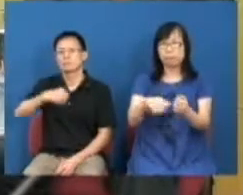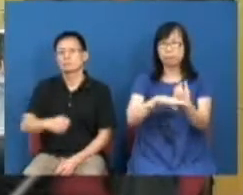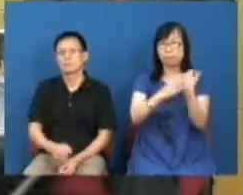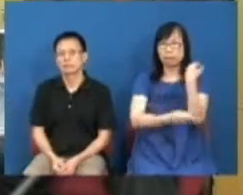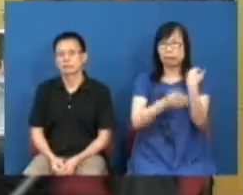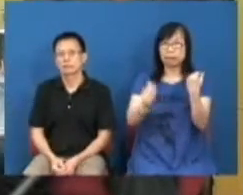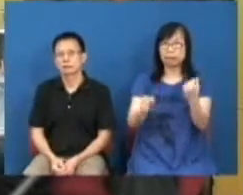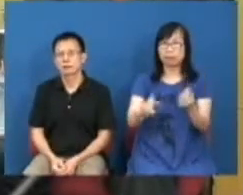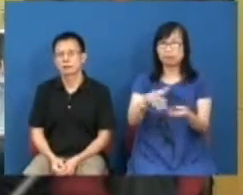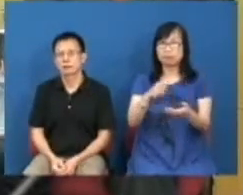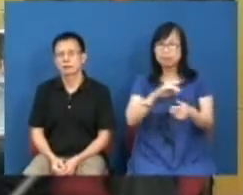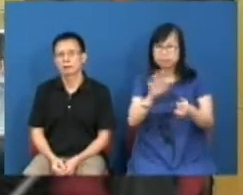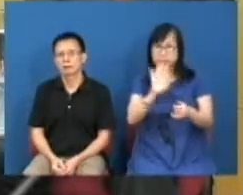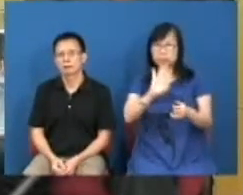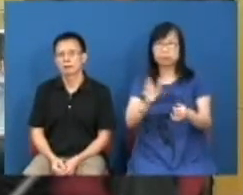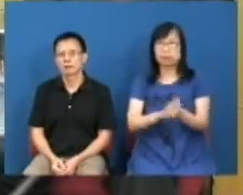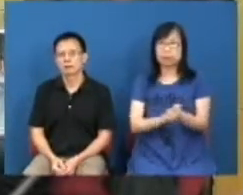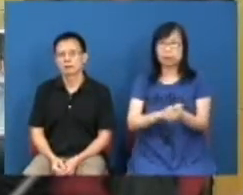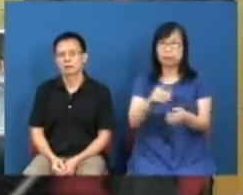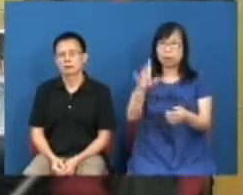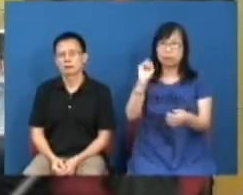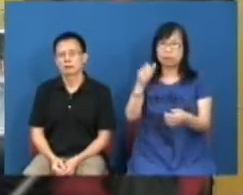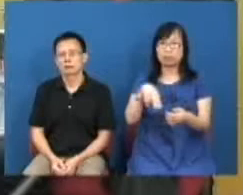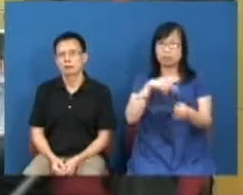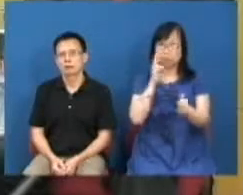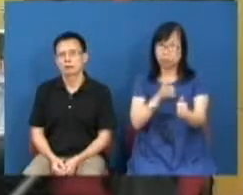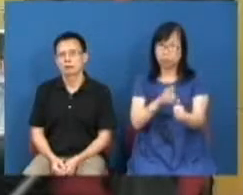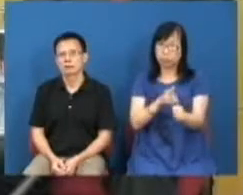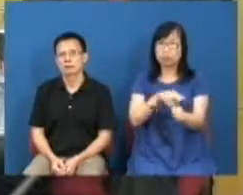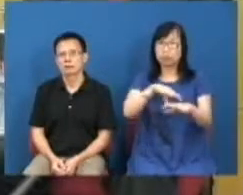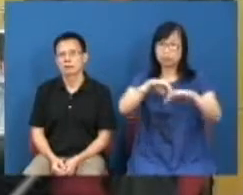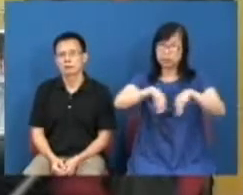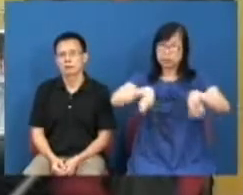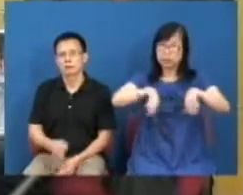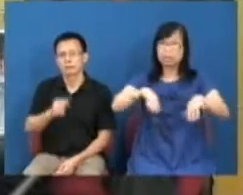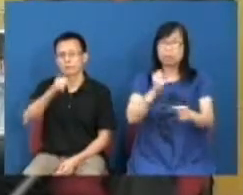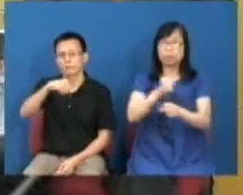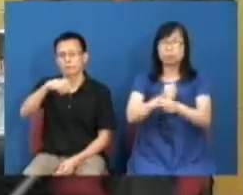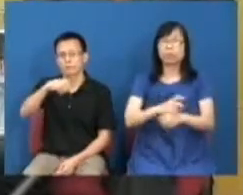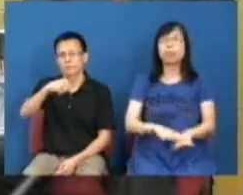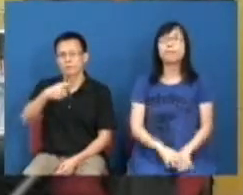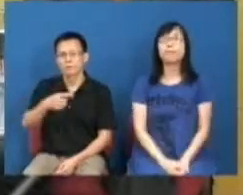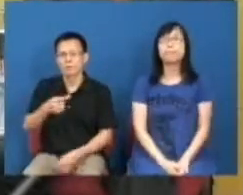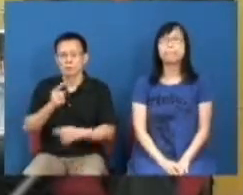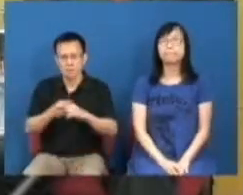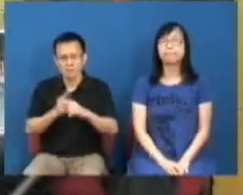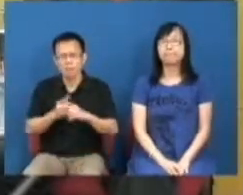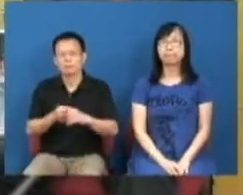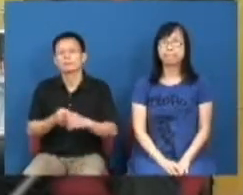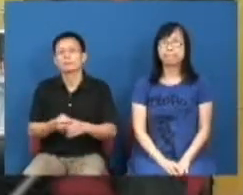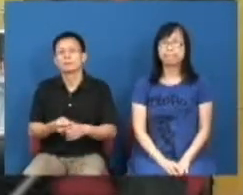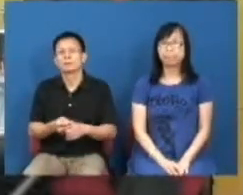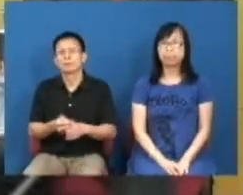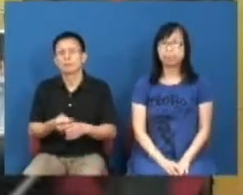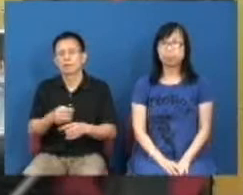其實唔使打官司，亦都可以用從調解或者即係和事個處理方法個係咪 Raymond？ 當然係啦。